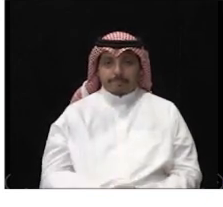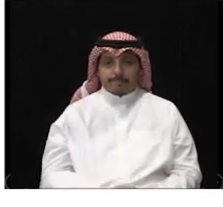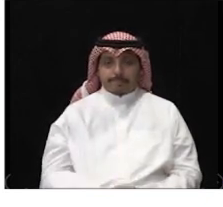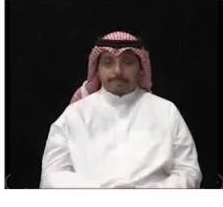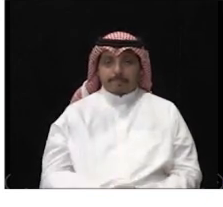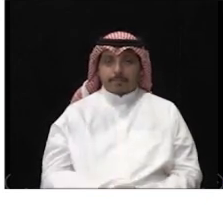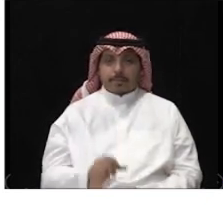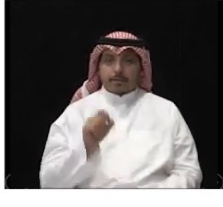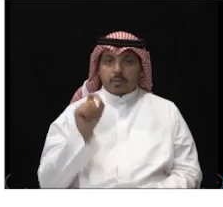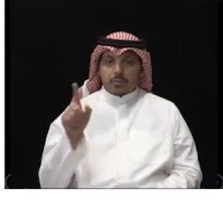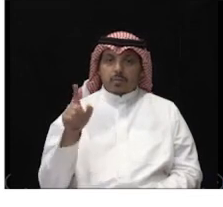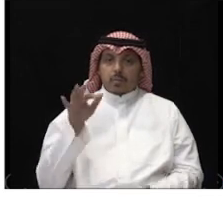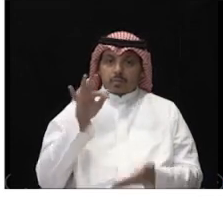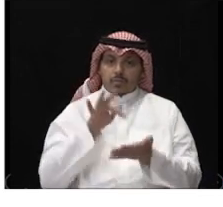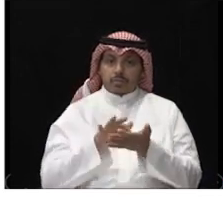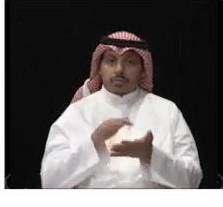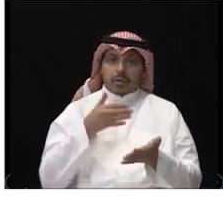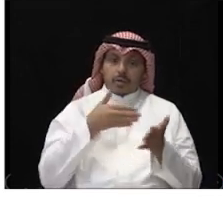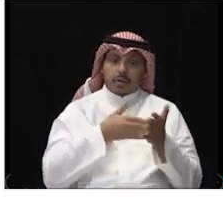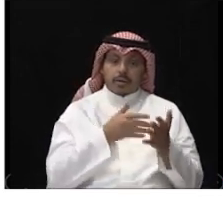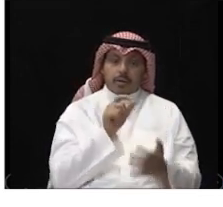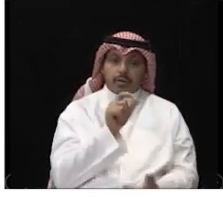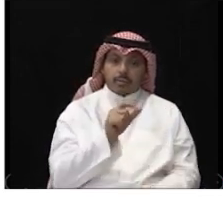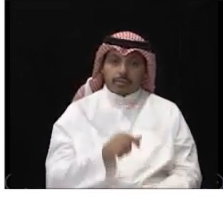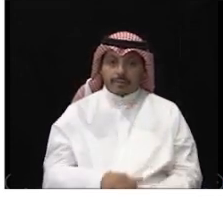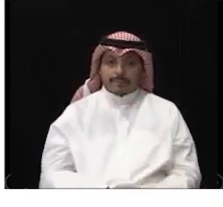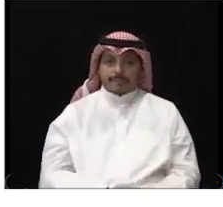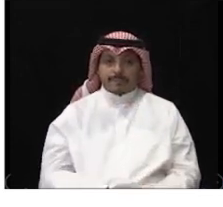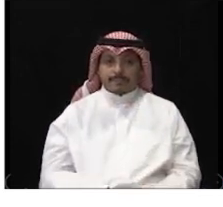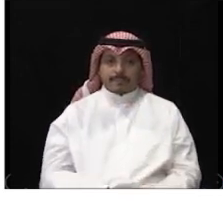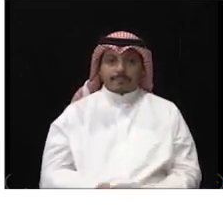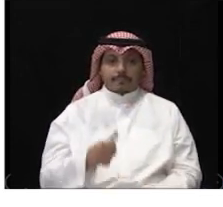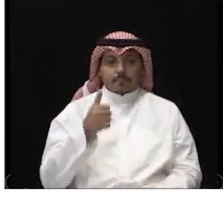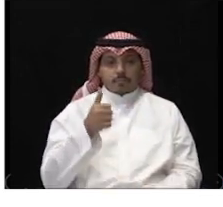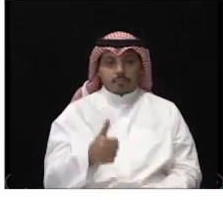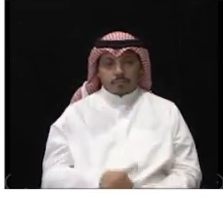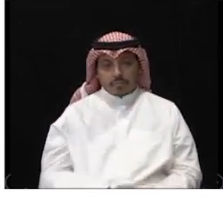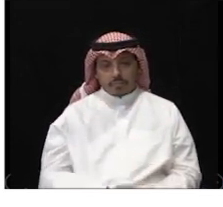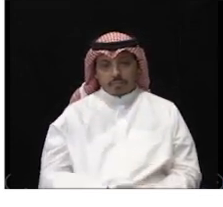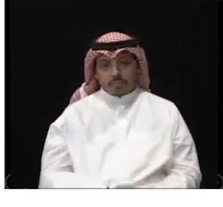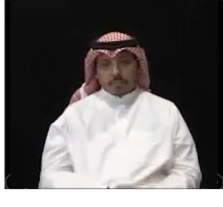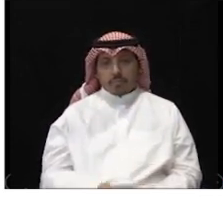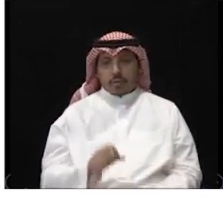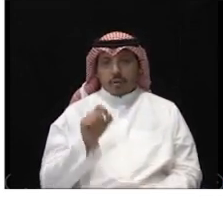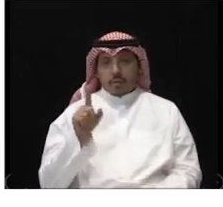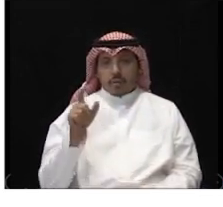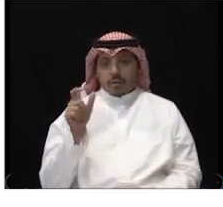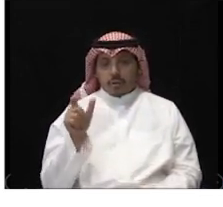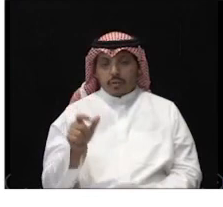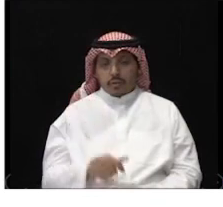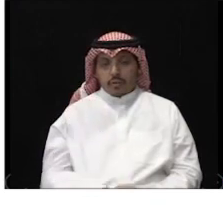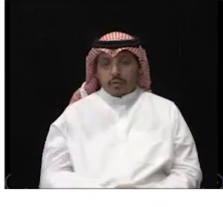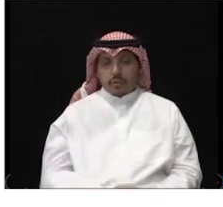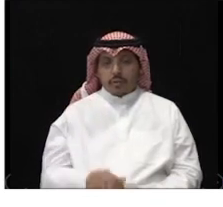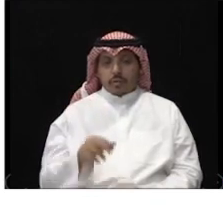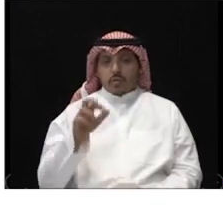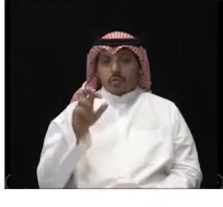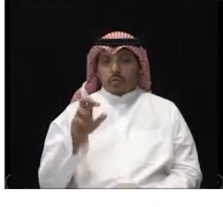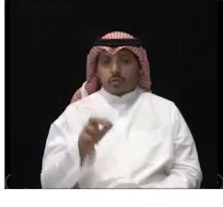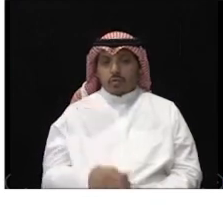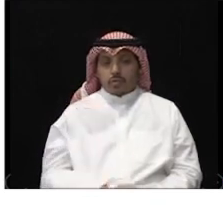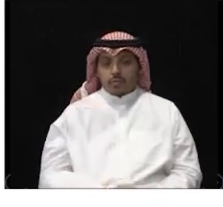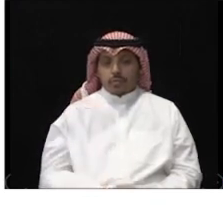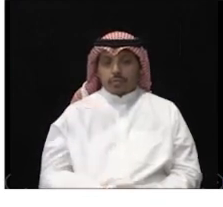ولا وسط ولا في آخر الكلمة؟ ممتاز، في أول الكلمة. ذو ممتاز، وهنا